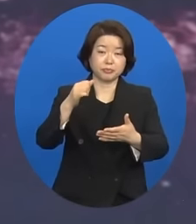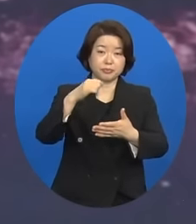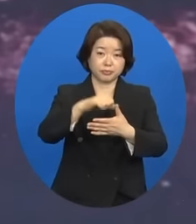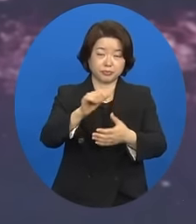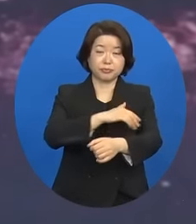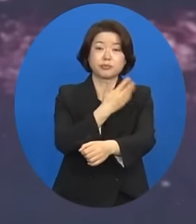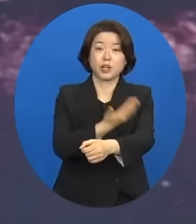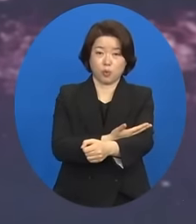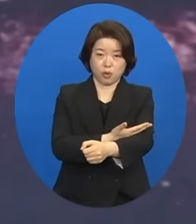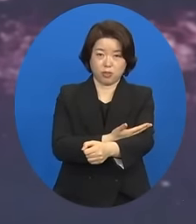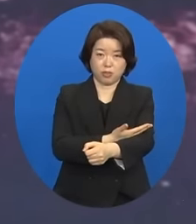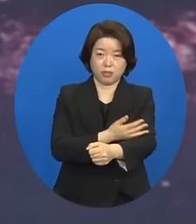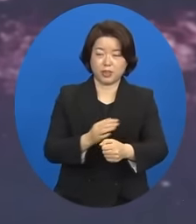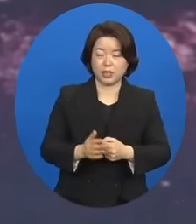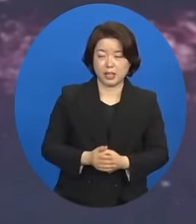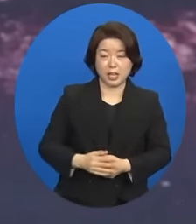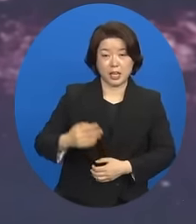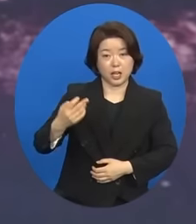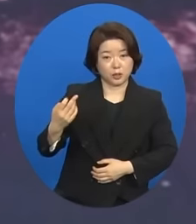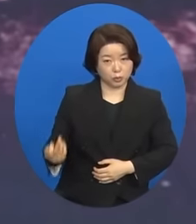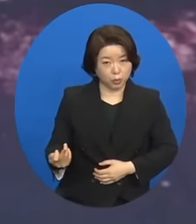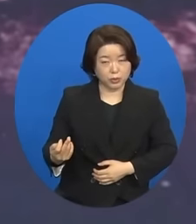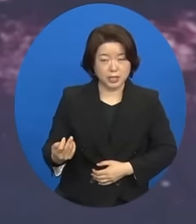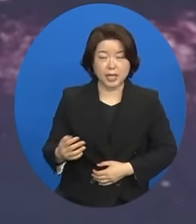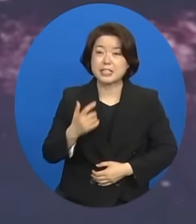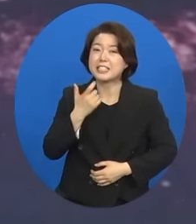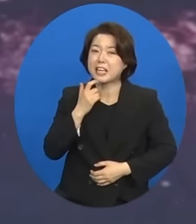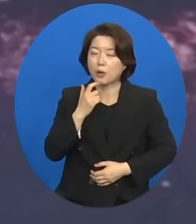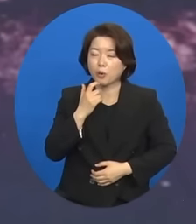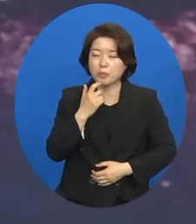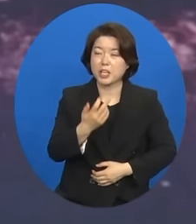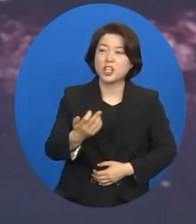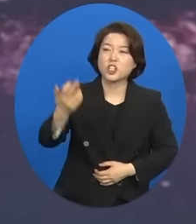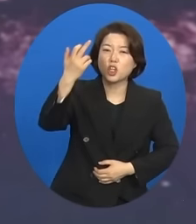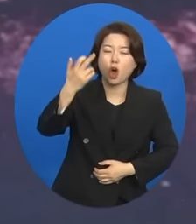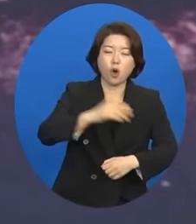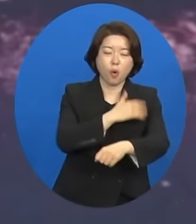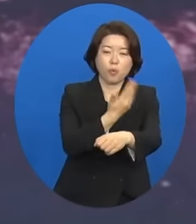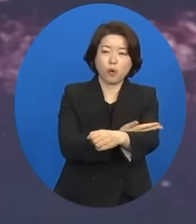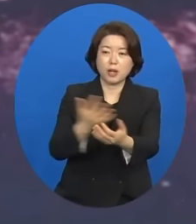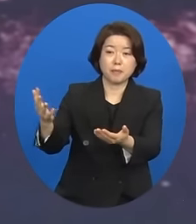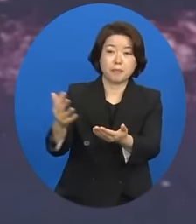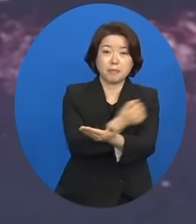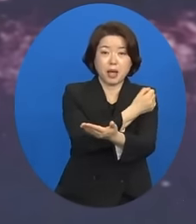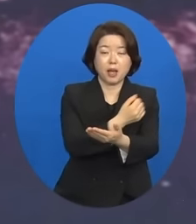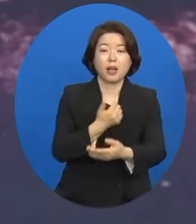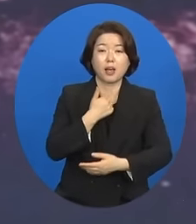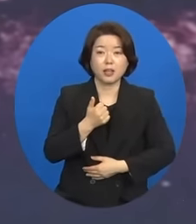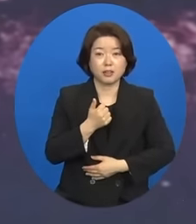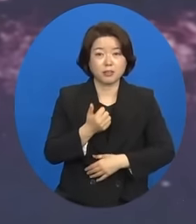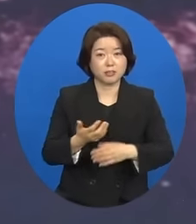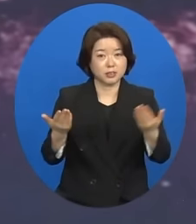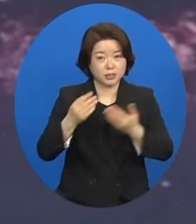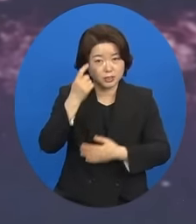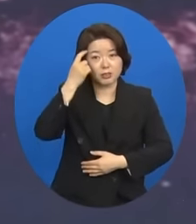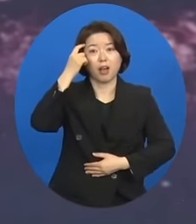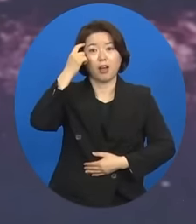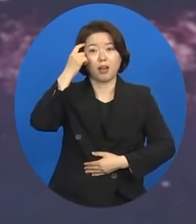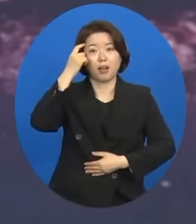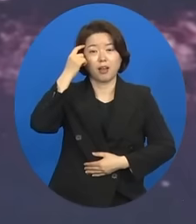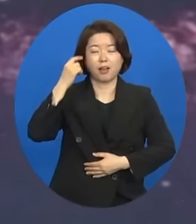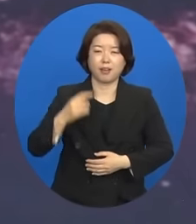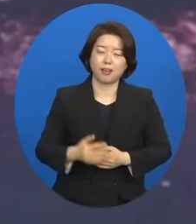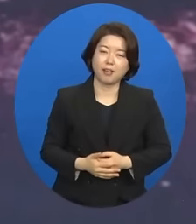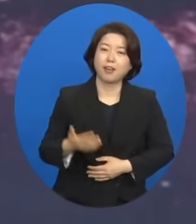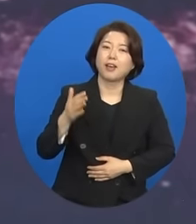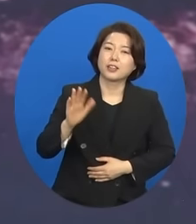장자권 동생 야곱이 형의 장자권을 빼앗 형의 권리를 취하려고 했던 사건이 떠오릅니다